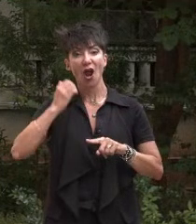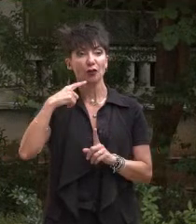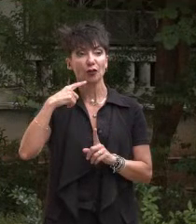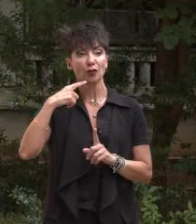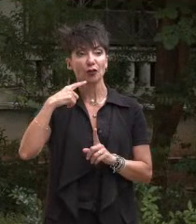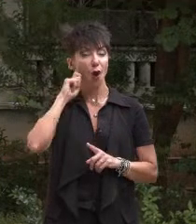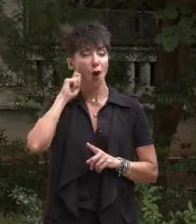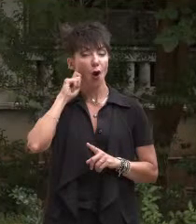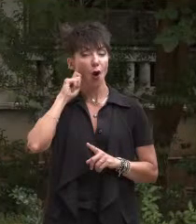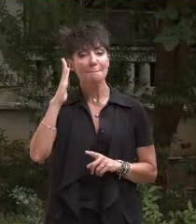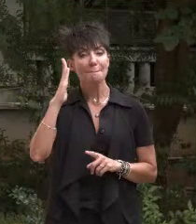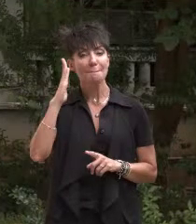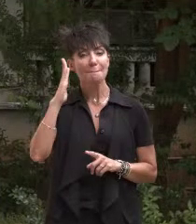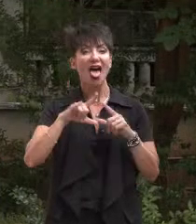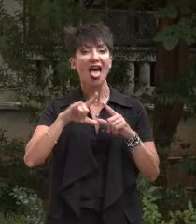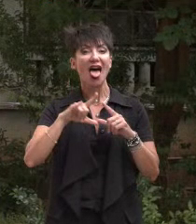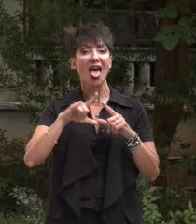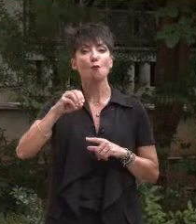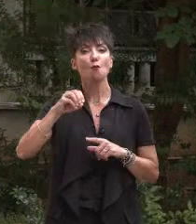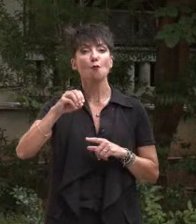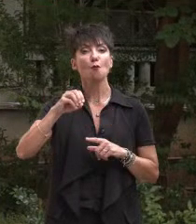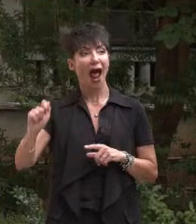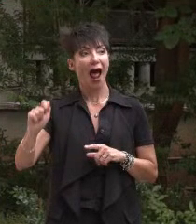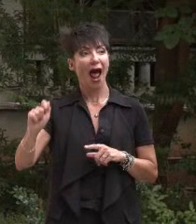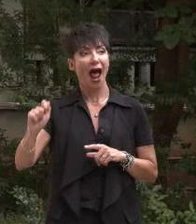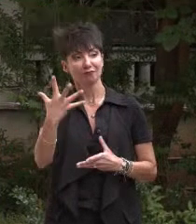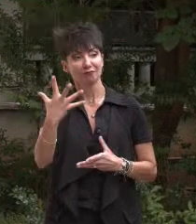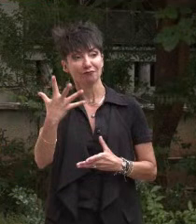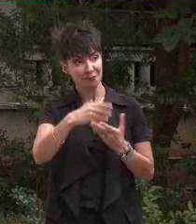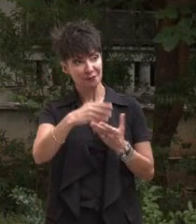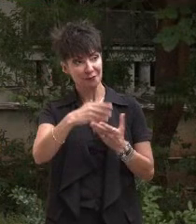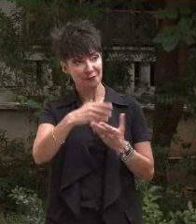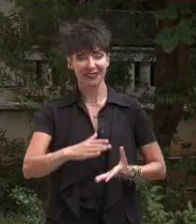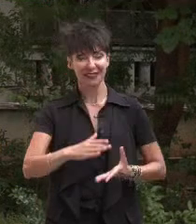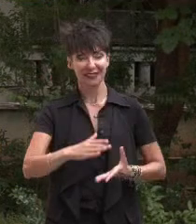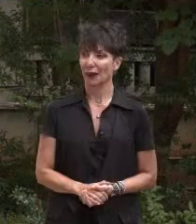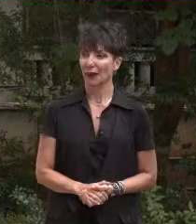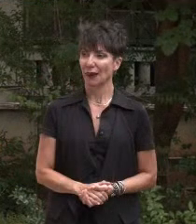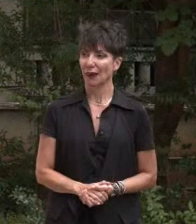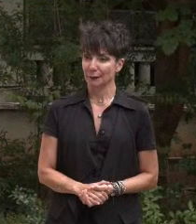Μαρία Δημουλά, που επίσης μας τιμά με την παρουσία της και με τη συντροφιά της.